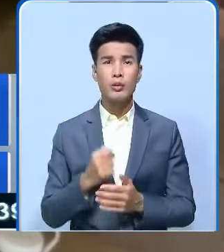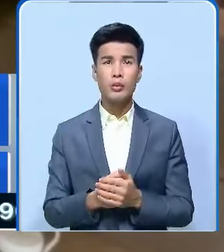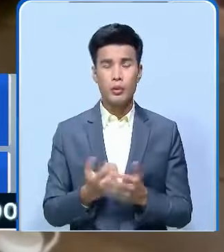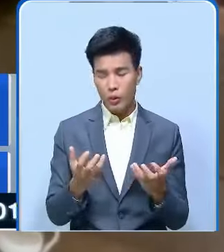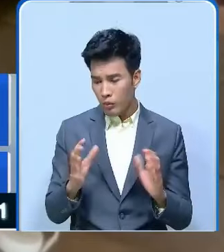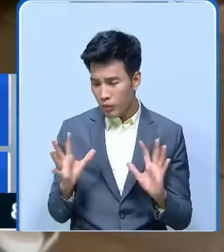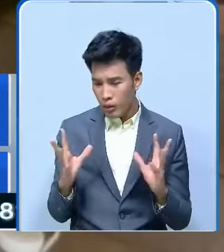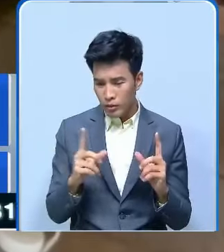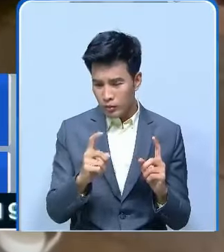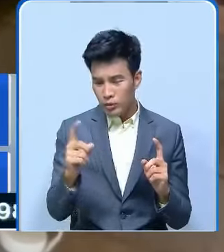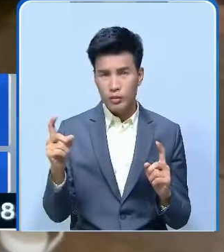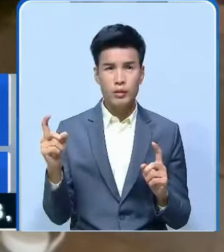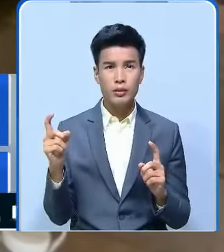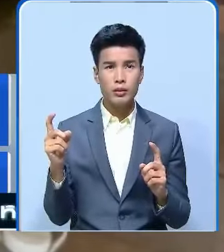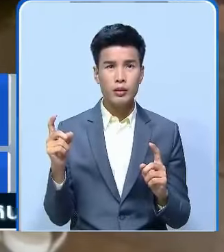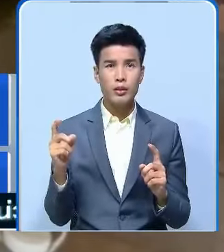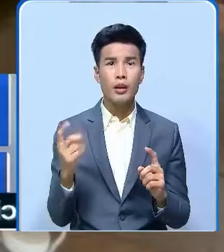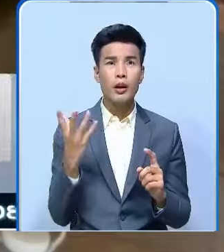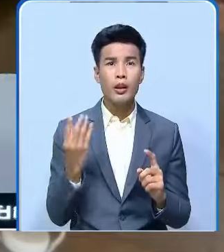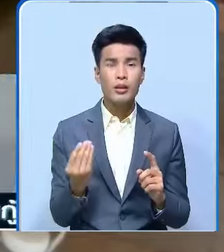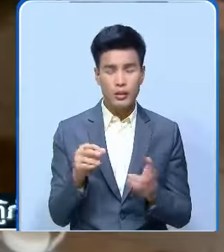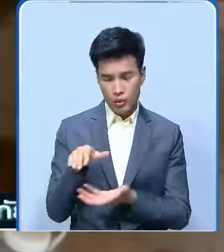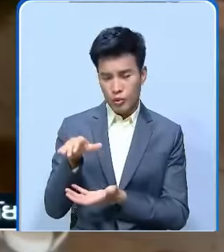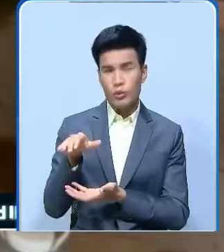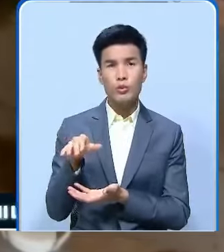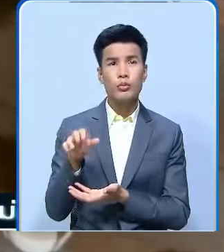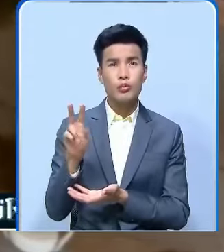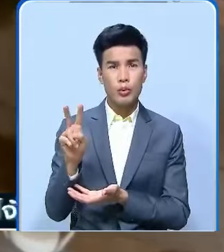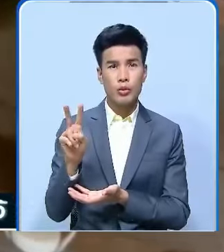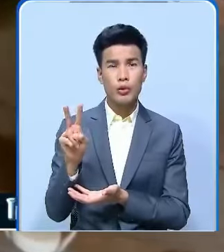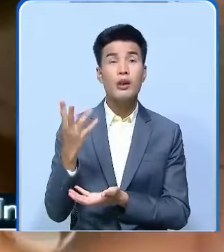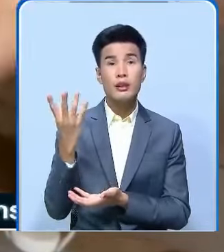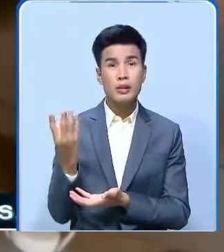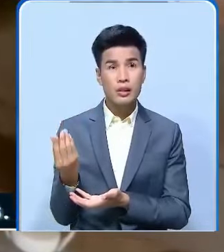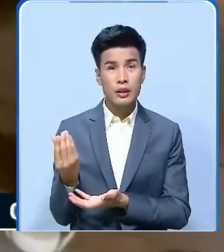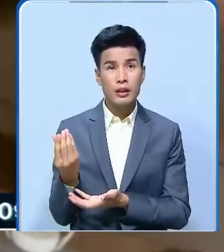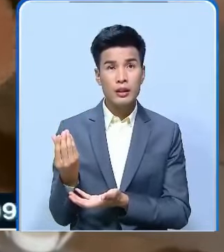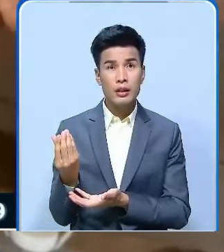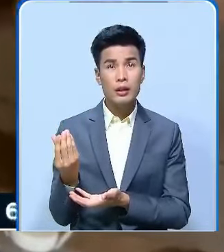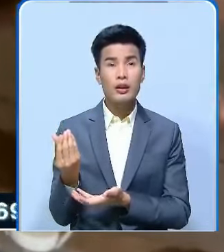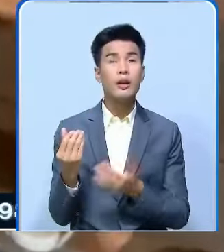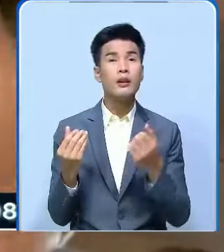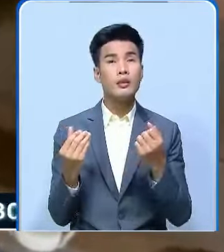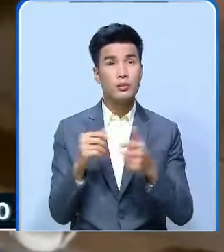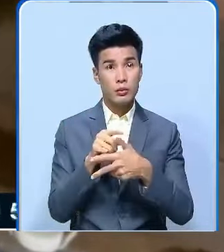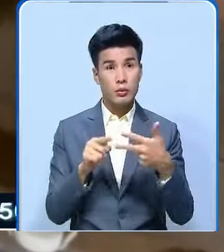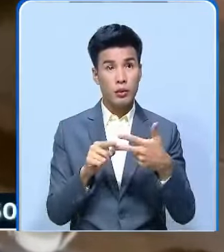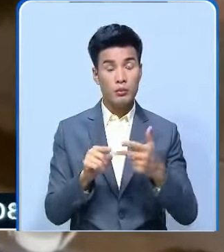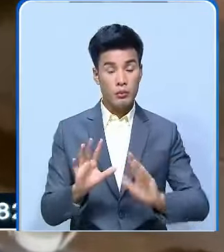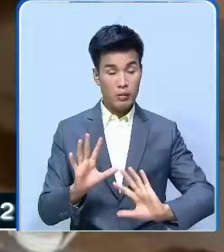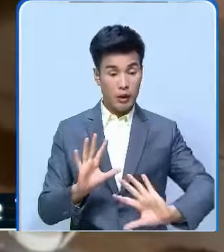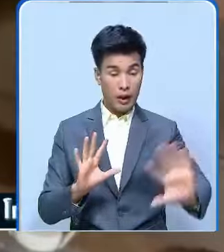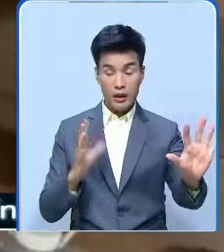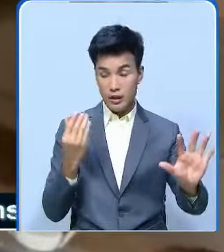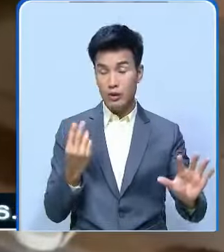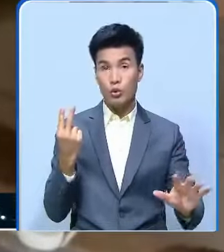แม่ทำไงอ่ะ เหลือสองโซนอยู่ อะไรอ่ะ เหลือสามเนาะสามมันไปโซนหนึ่งแต่สองโ